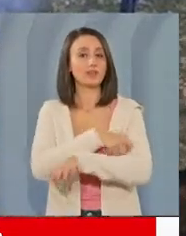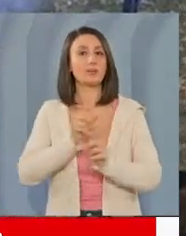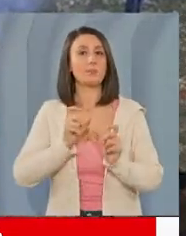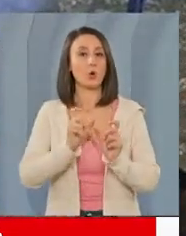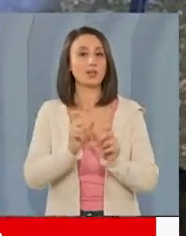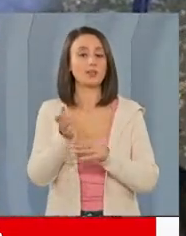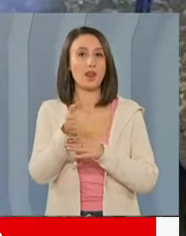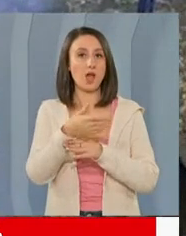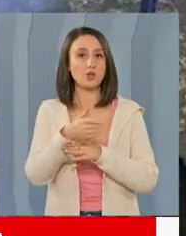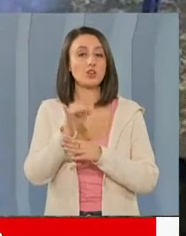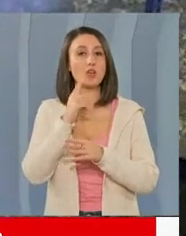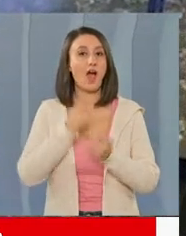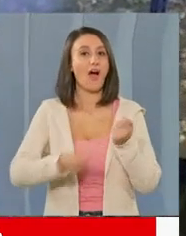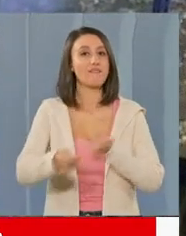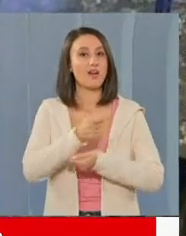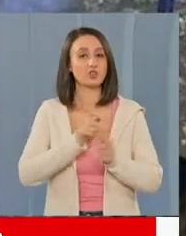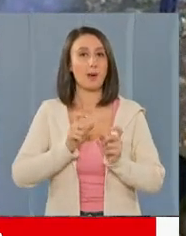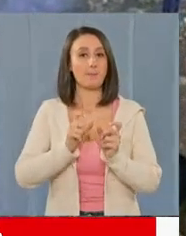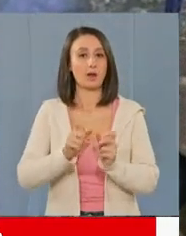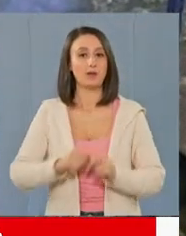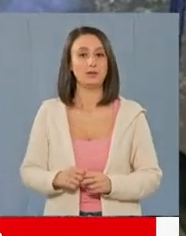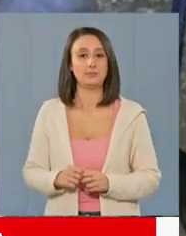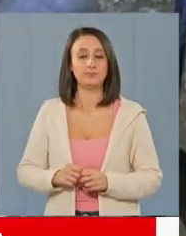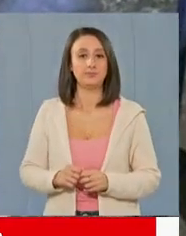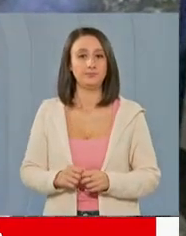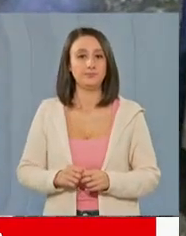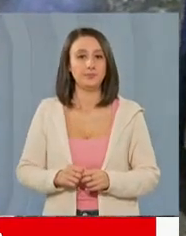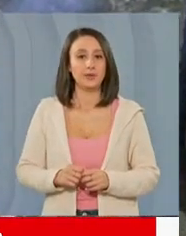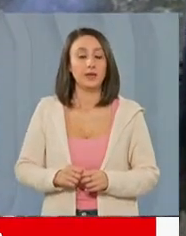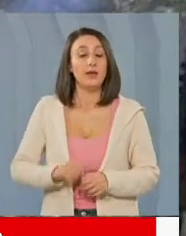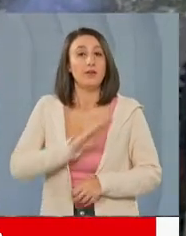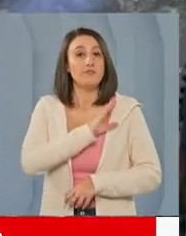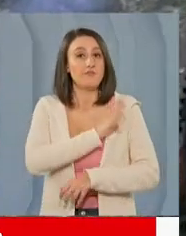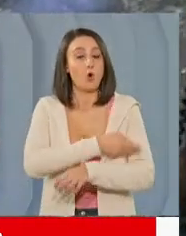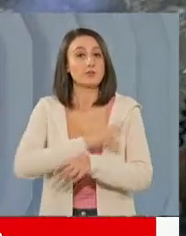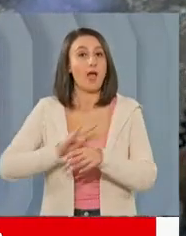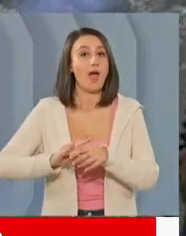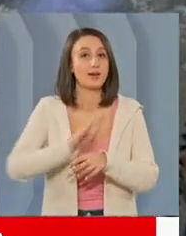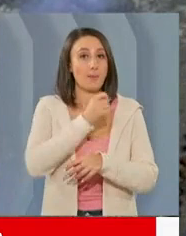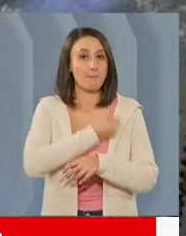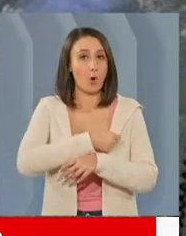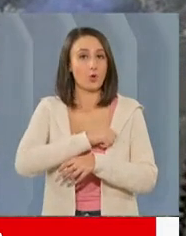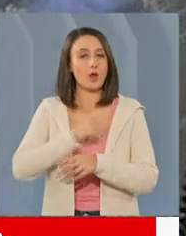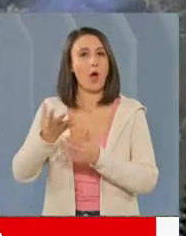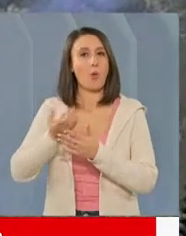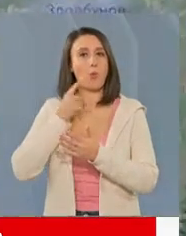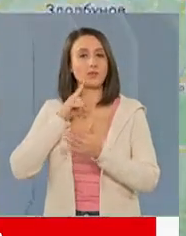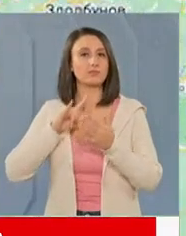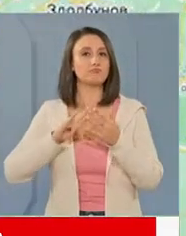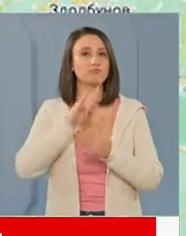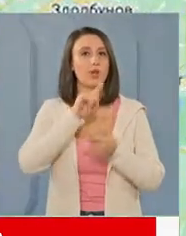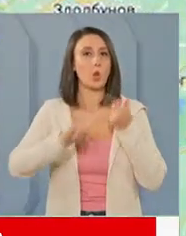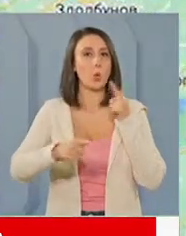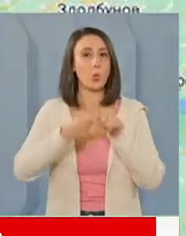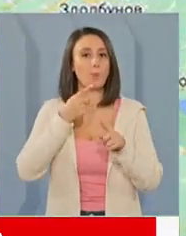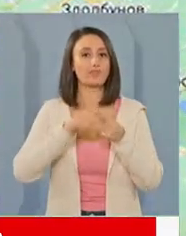securitate națională și afaceri de apărare potrivit presei poloneze forțele din Polonia au ridicat avioane de luptă iar